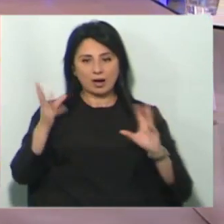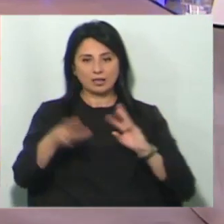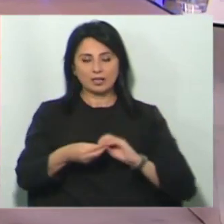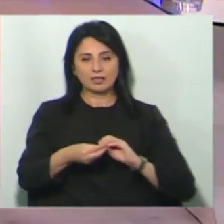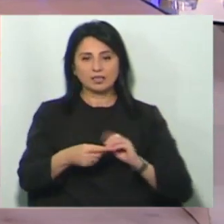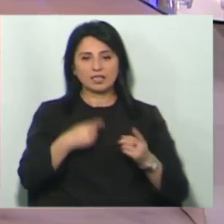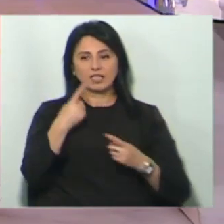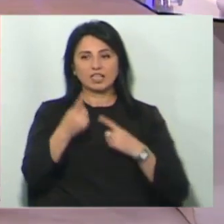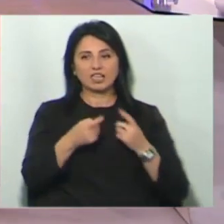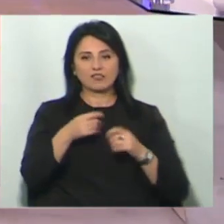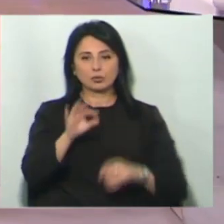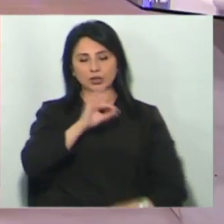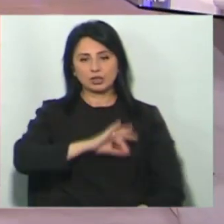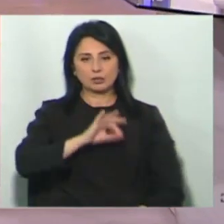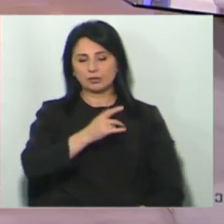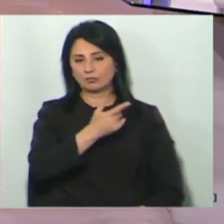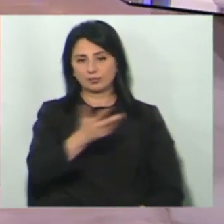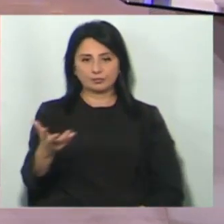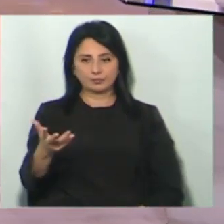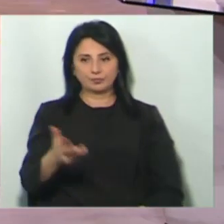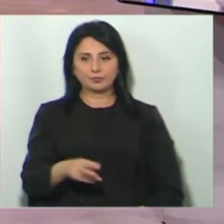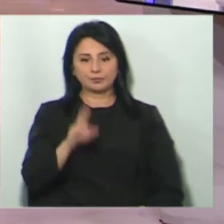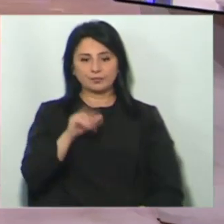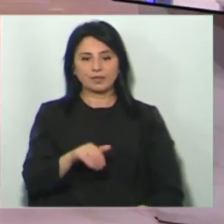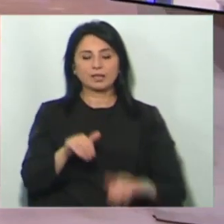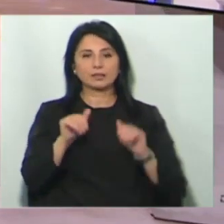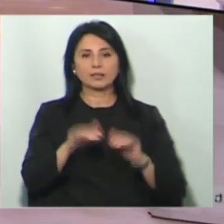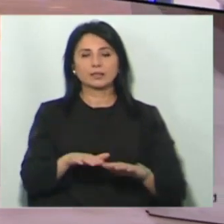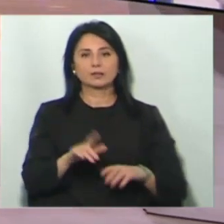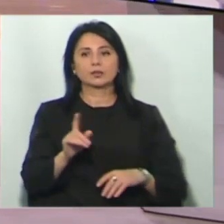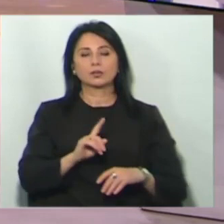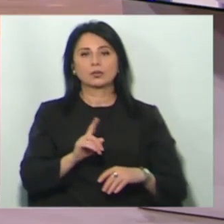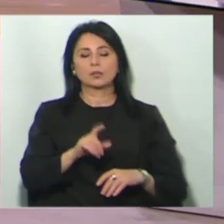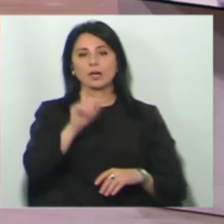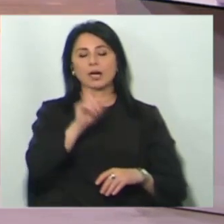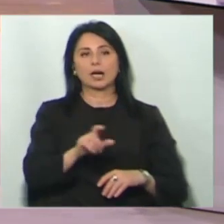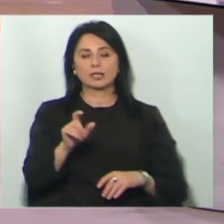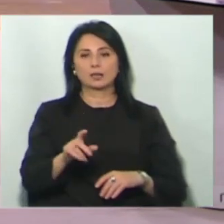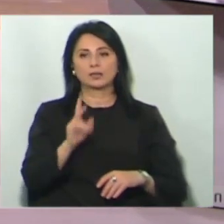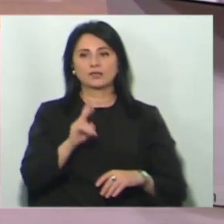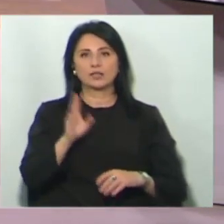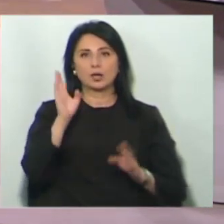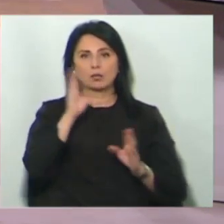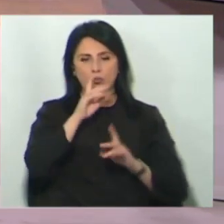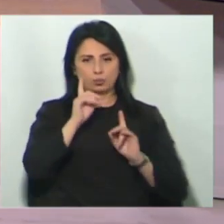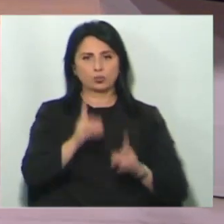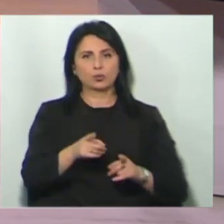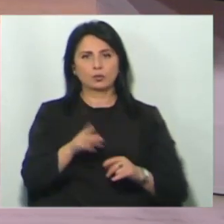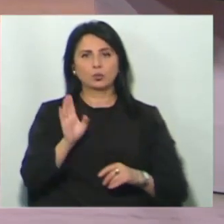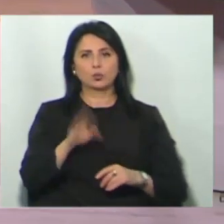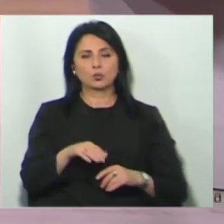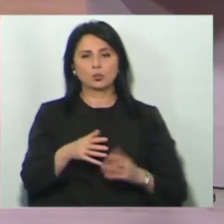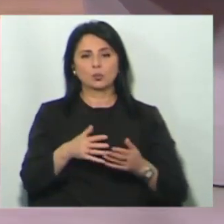გაანალიზების, ინფორმაციის გამოყენების და ასე შემდეგ. Და დადგინდა, რომ ადამიანები, რომლებიც ბუნებრივად